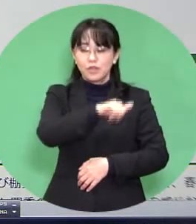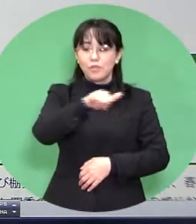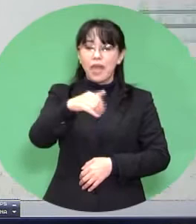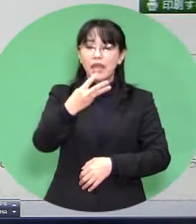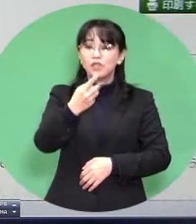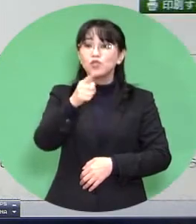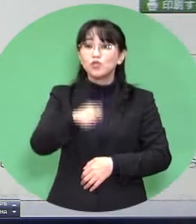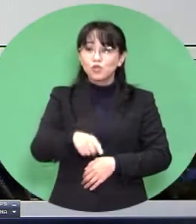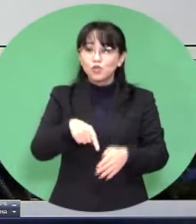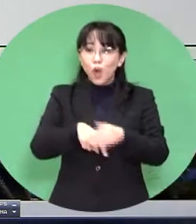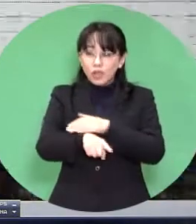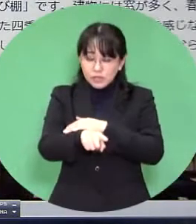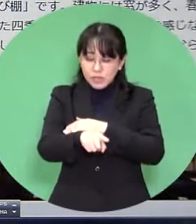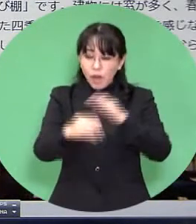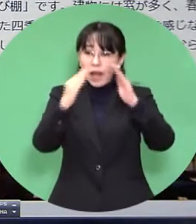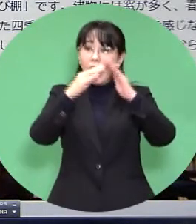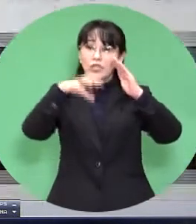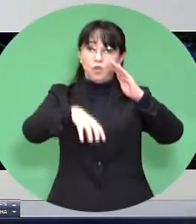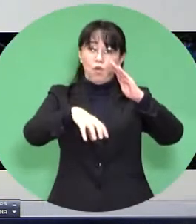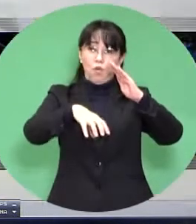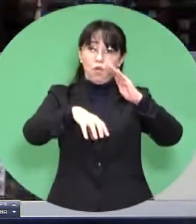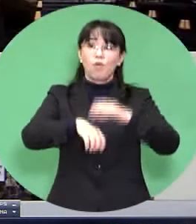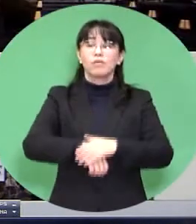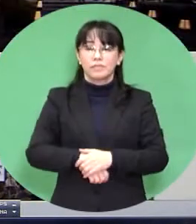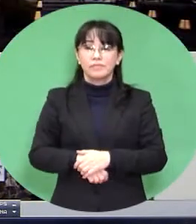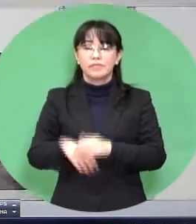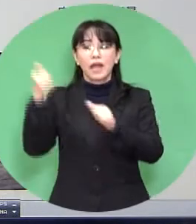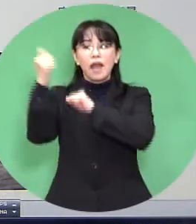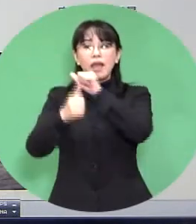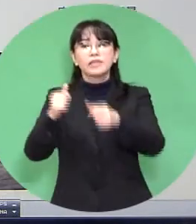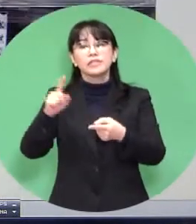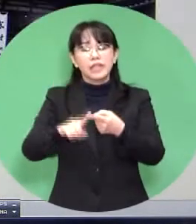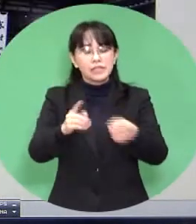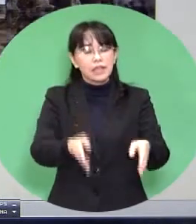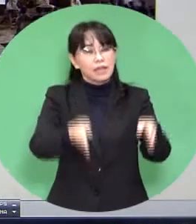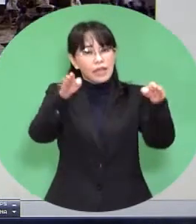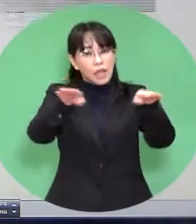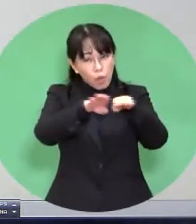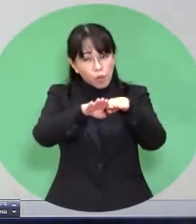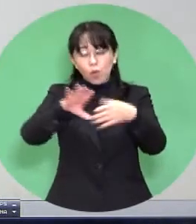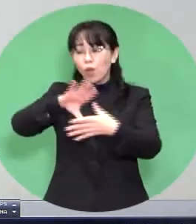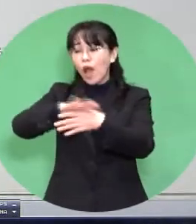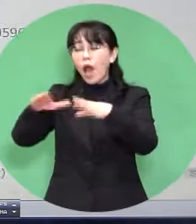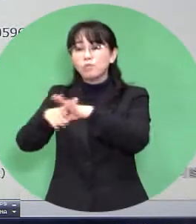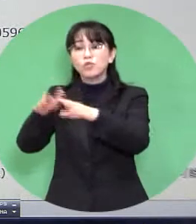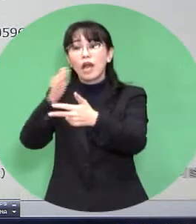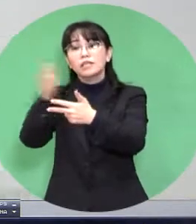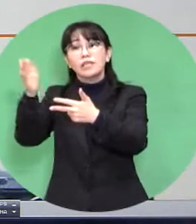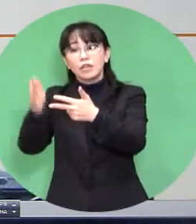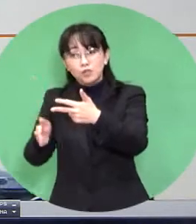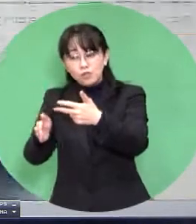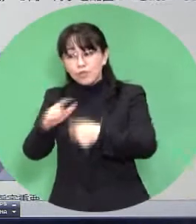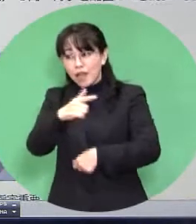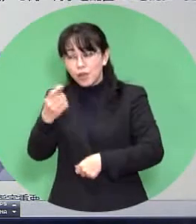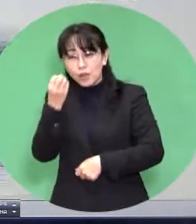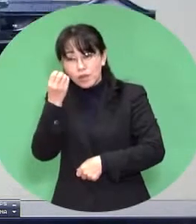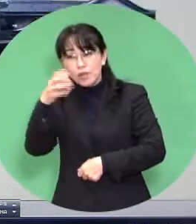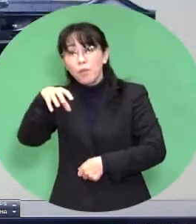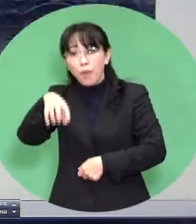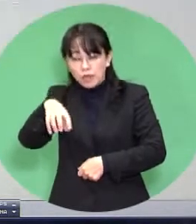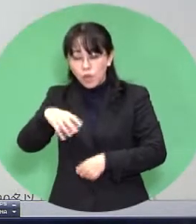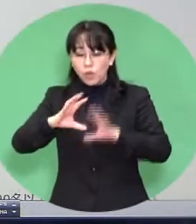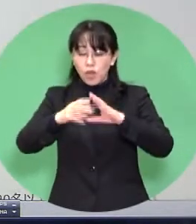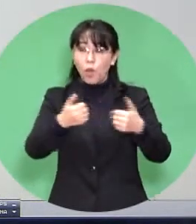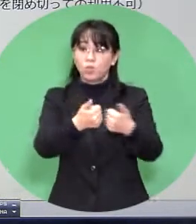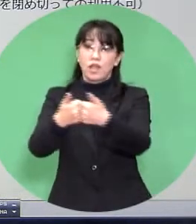とは会場という意味。歴史的建造物や文化施設といったユニークな場所で国際会